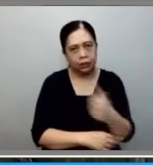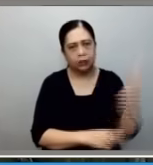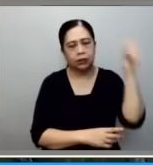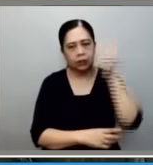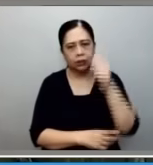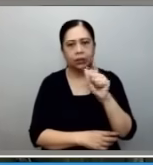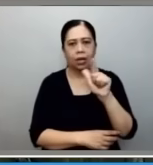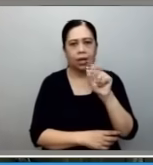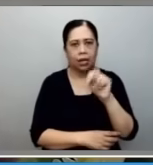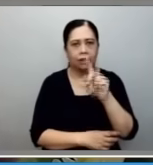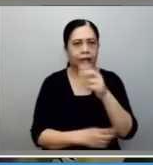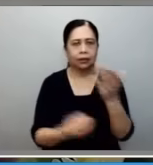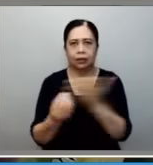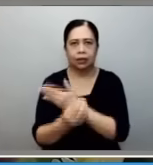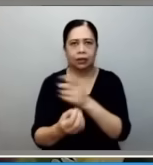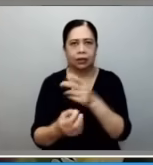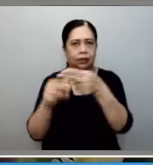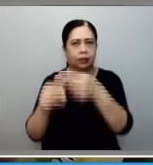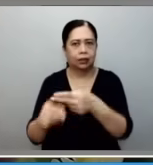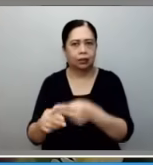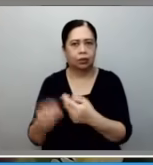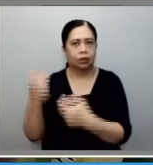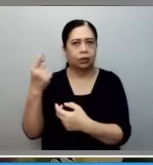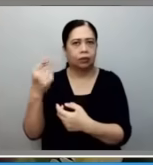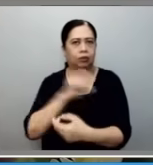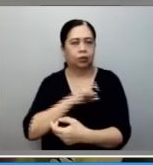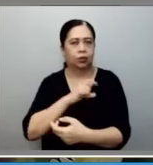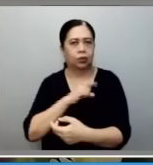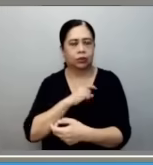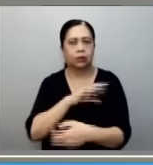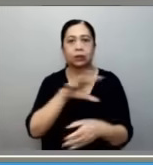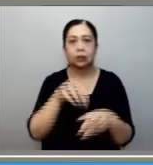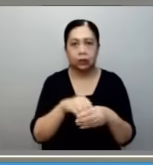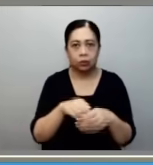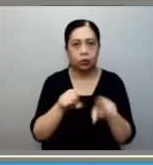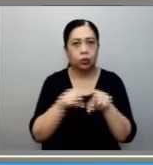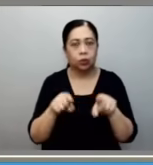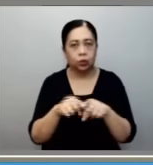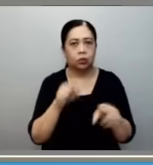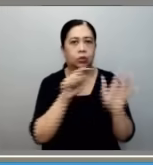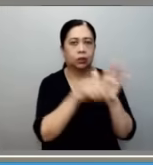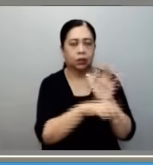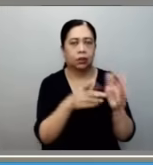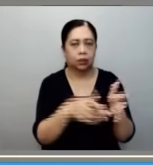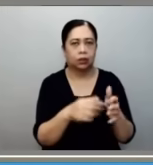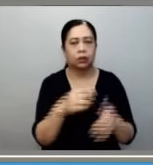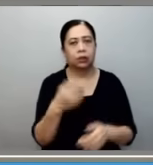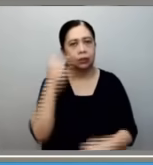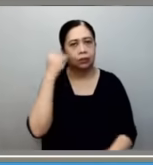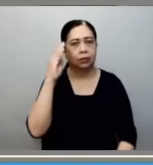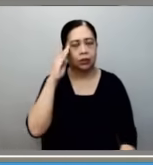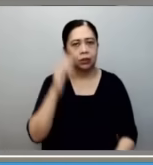na tanggalin ang mga pangalan ng 11 pulis na sangkot din umano sa pagkamatay ni Baltazar. Pinakakasuhan